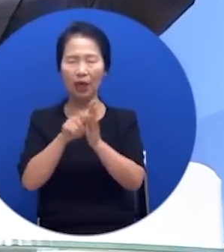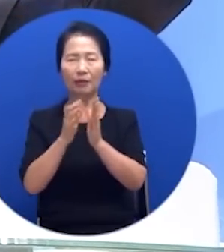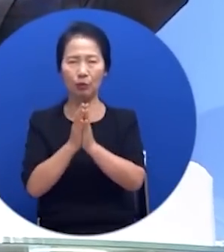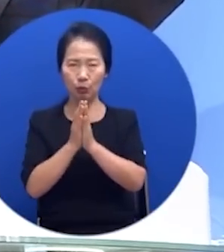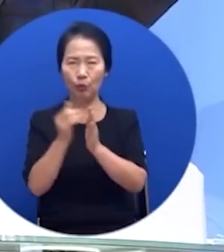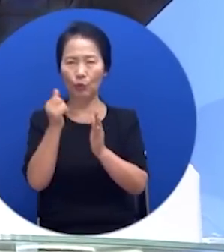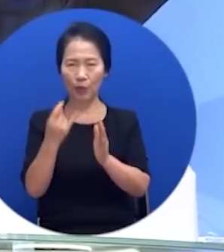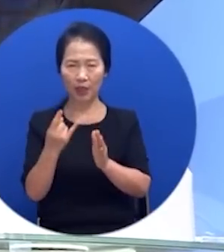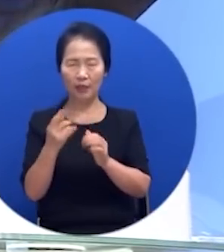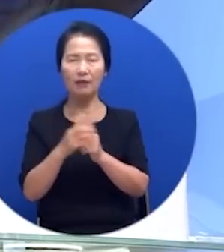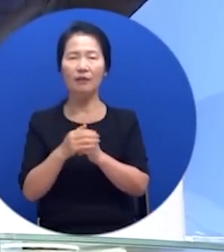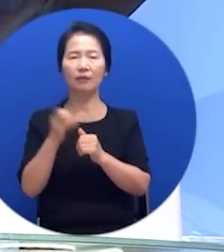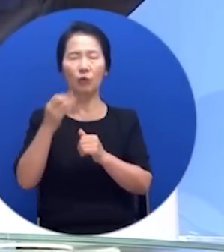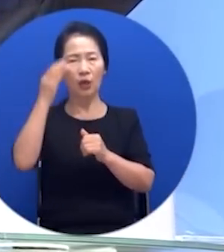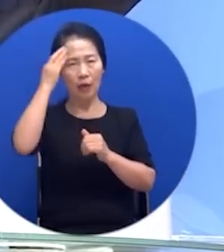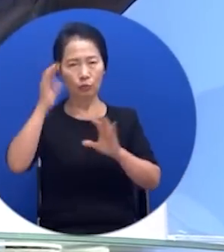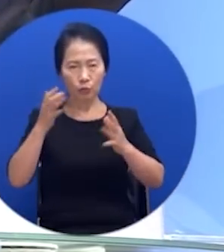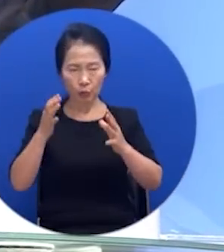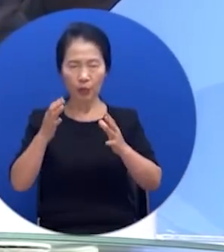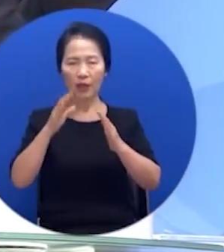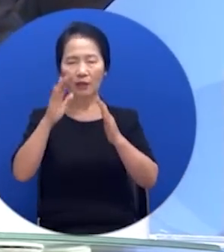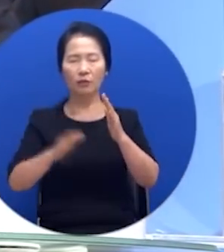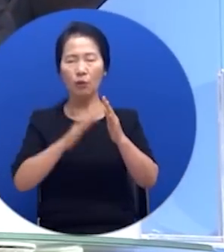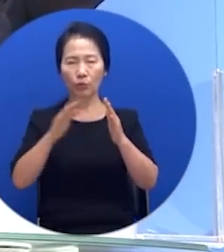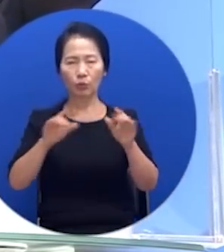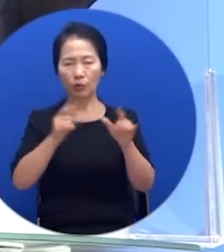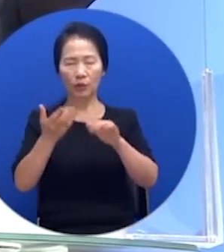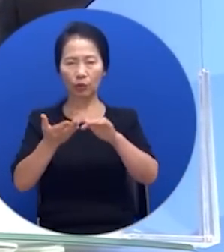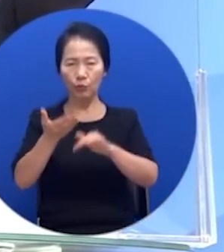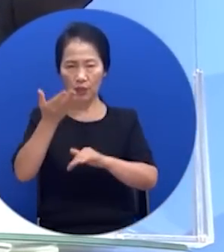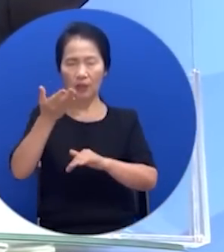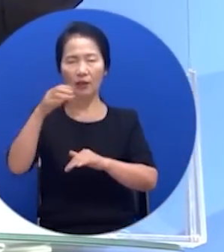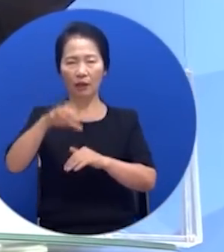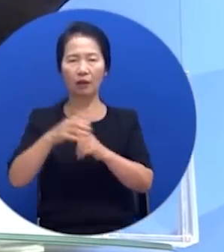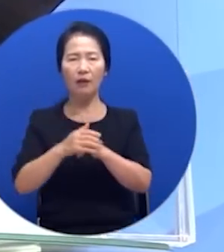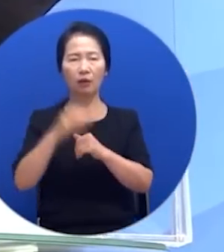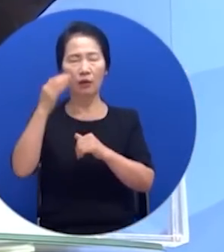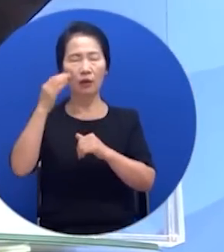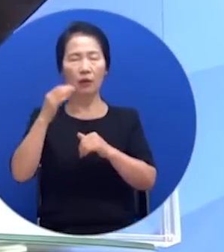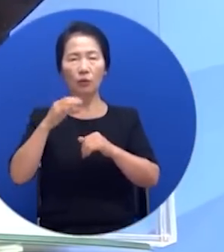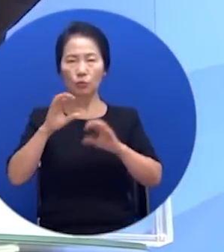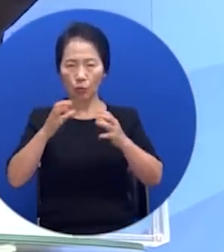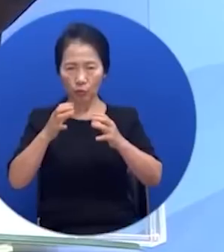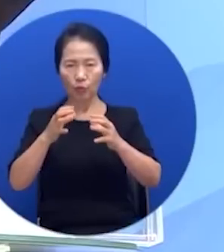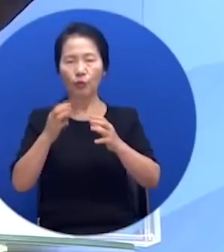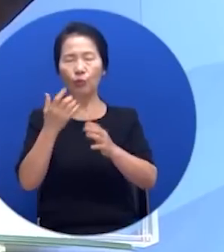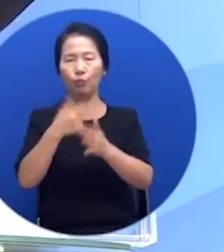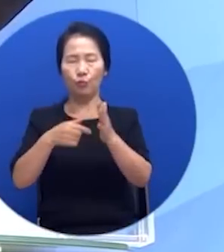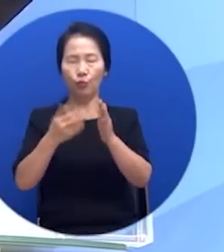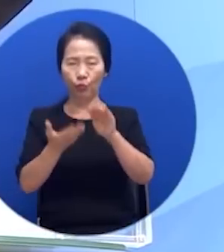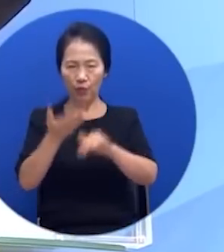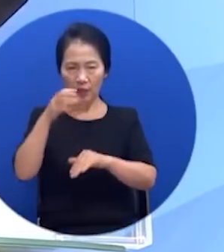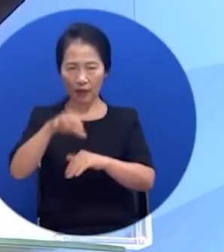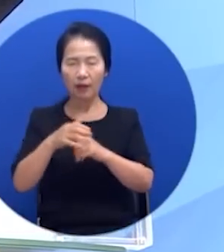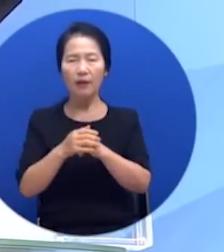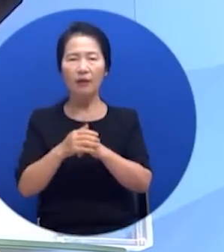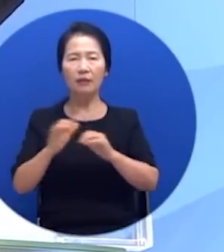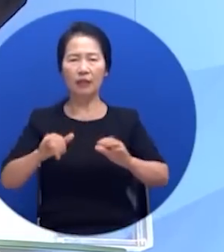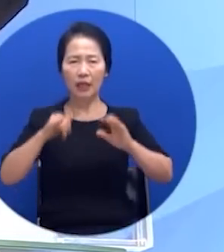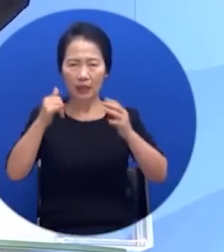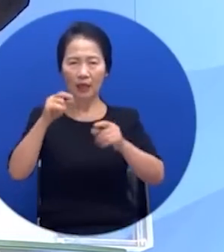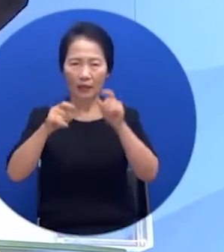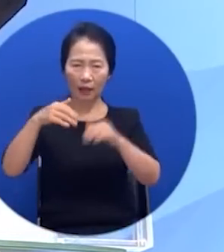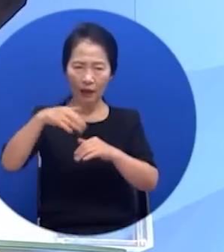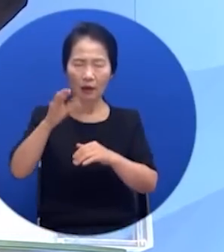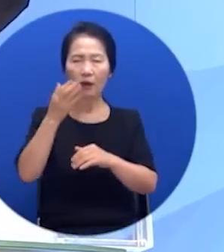온 한국교회와 성도들을 위해 조국 대한민국 위해 온 세상에 나아가 주의 이름을